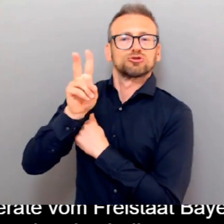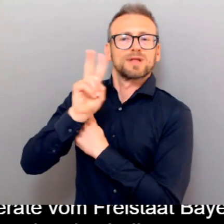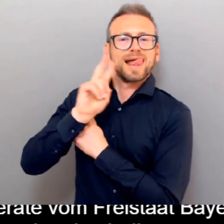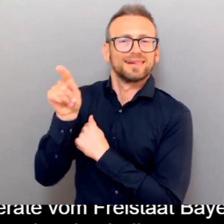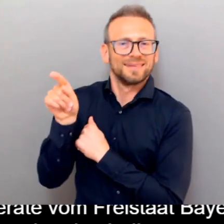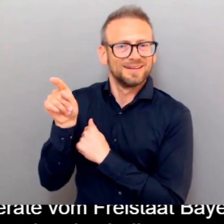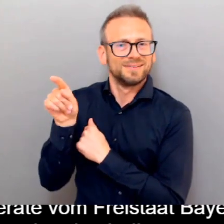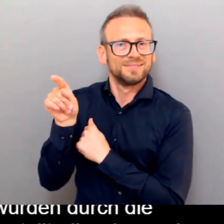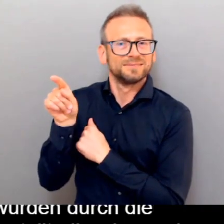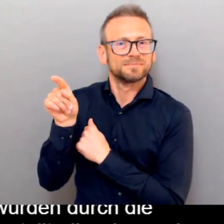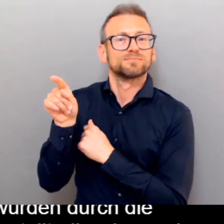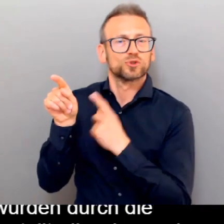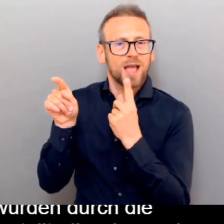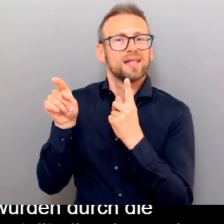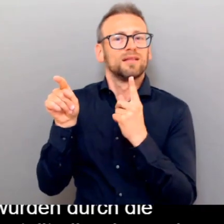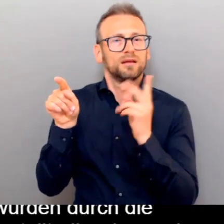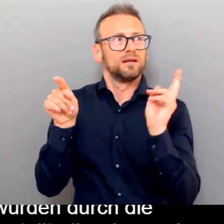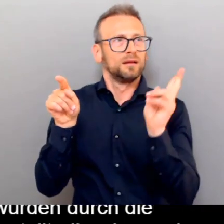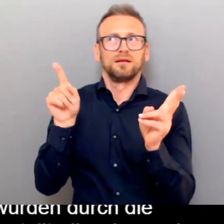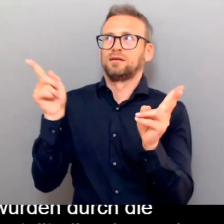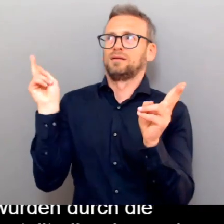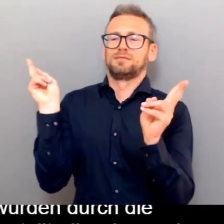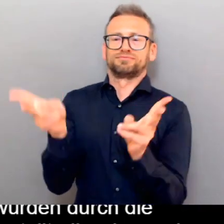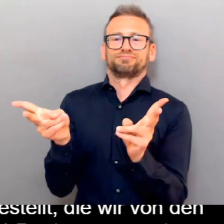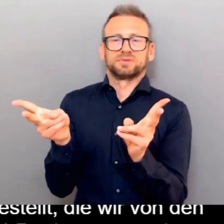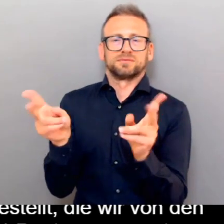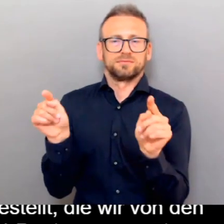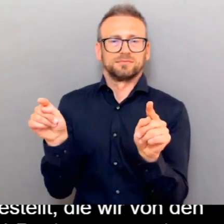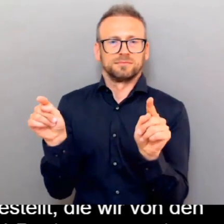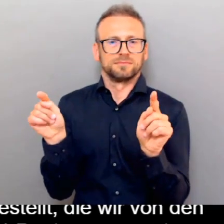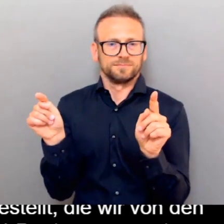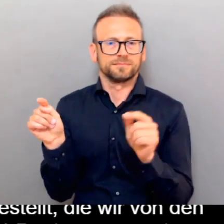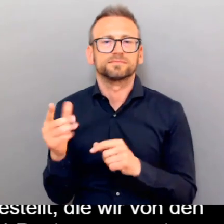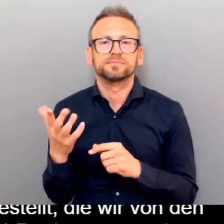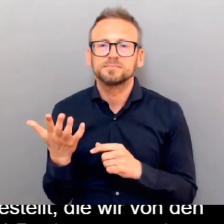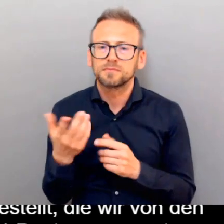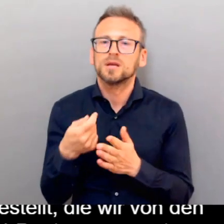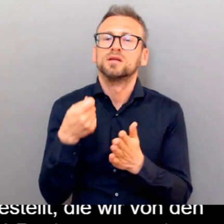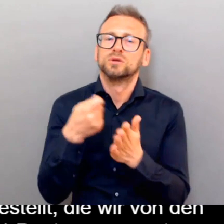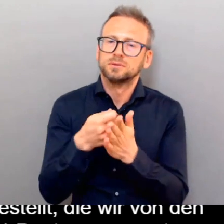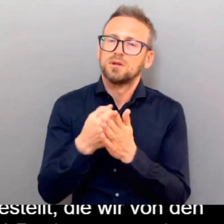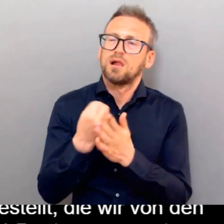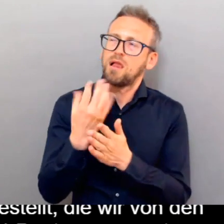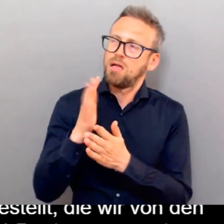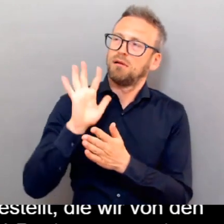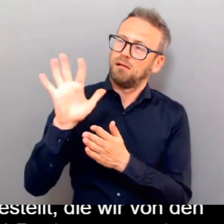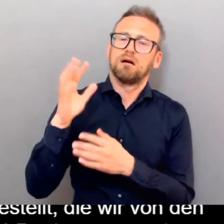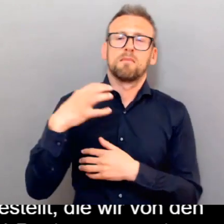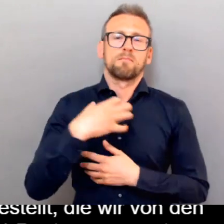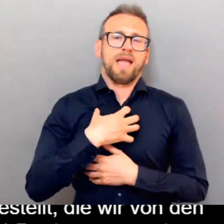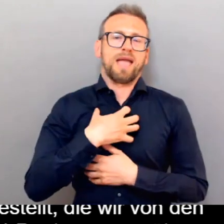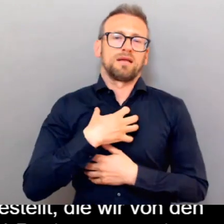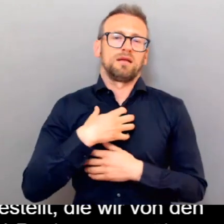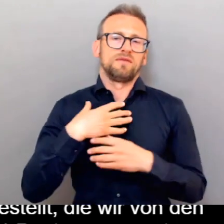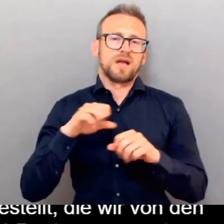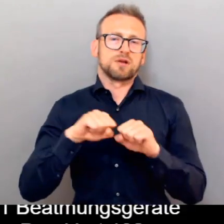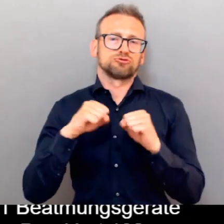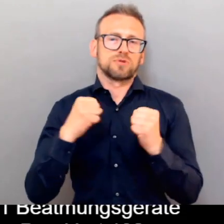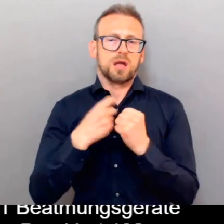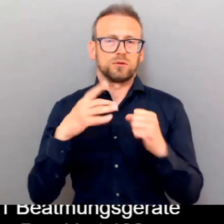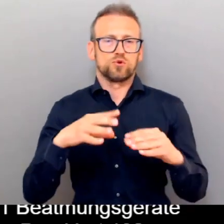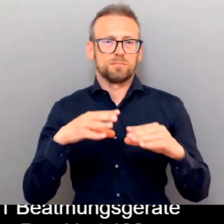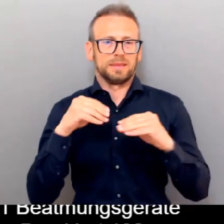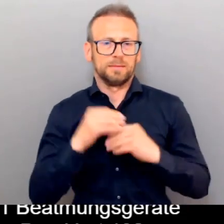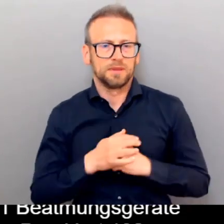bereits ausgeliefert sind. Der Bund hat 192 Beatmungsgeräte direkt an 15 Krankenhäusern ausgeliefert. Seit dem